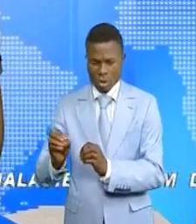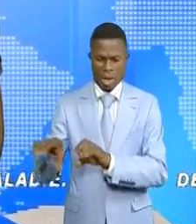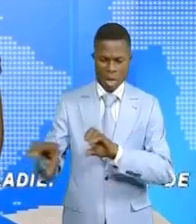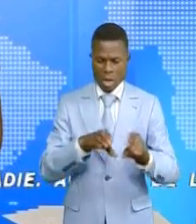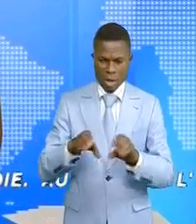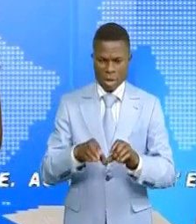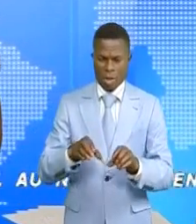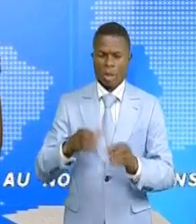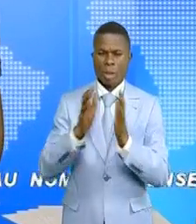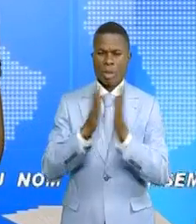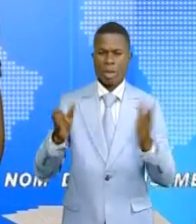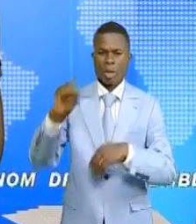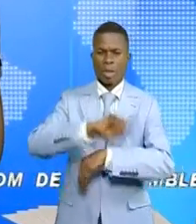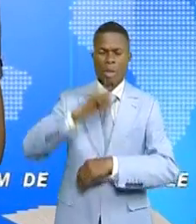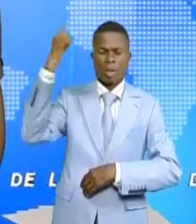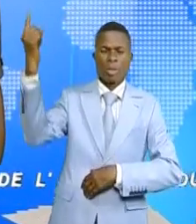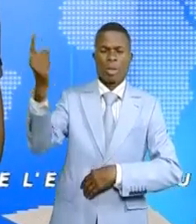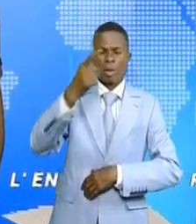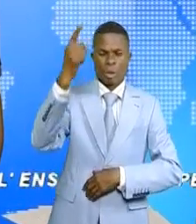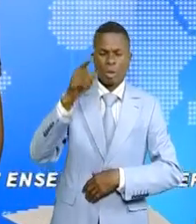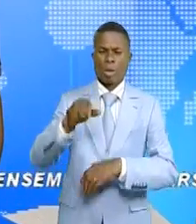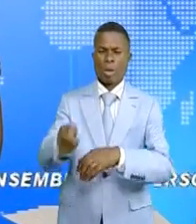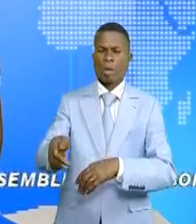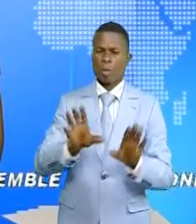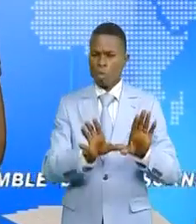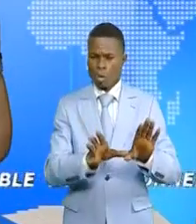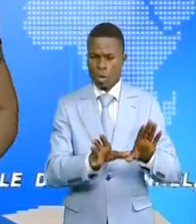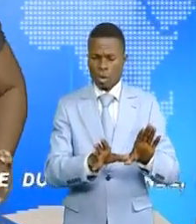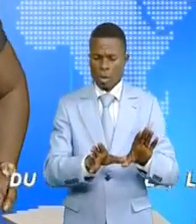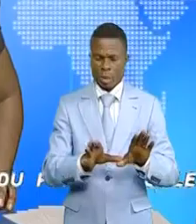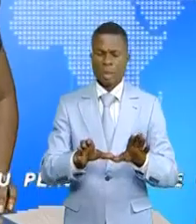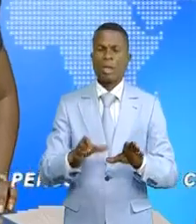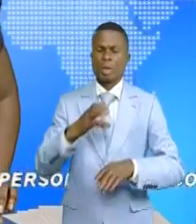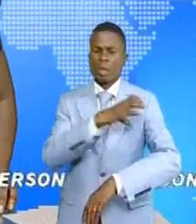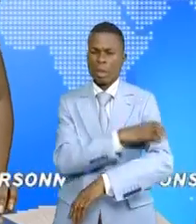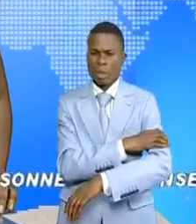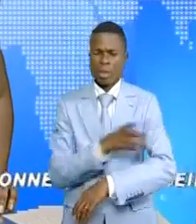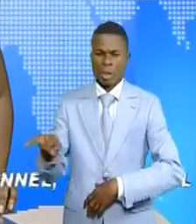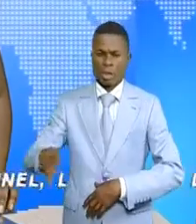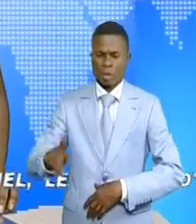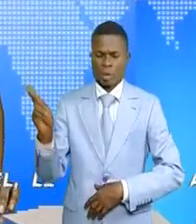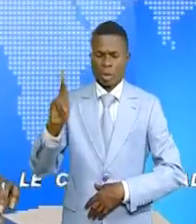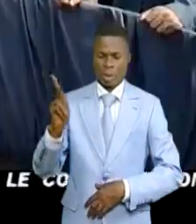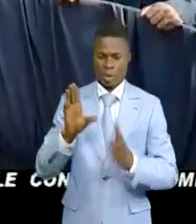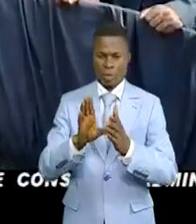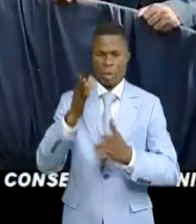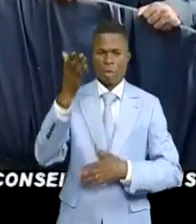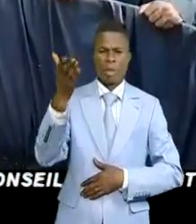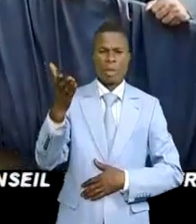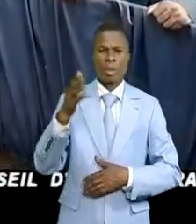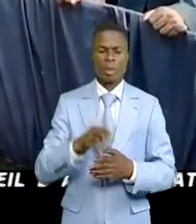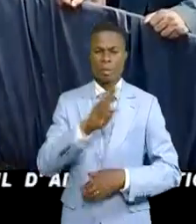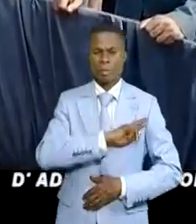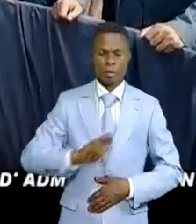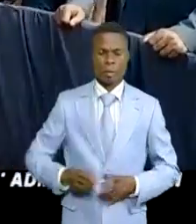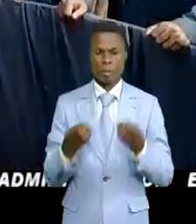de la célébration de la journée internationale du poisson à Chikapa, chef-lieu de la province du Kasaï. La République démocratique